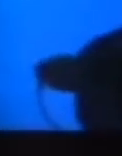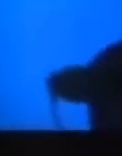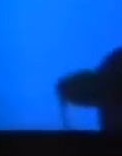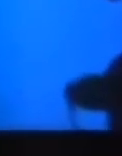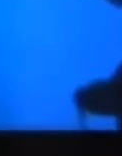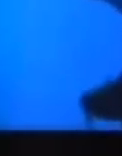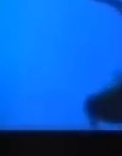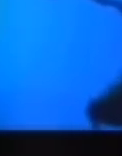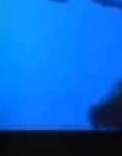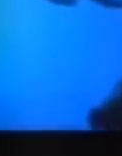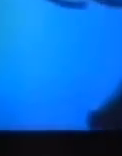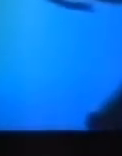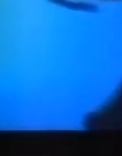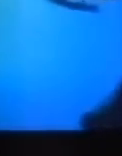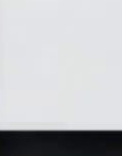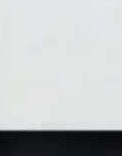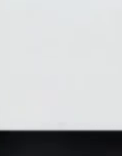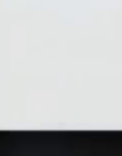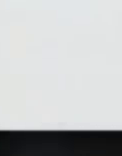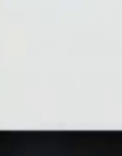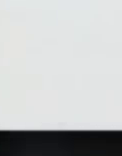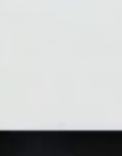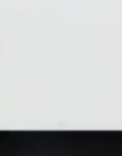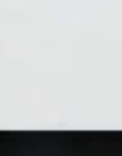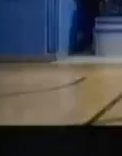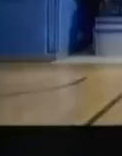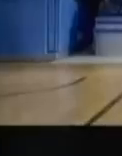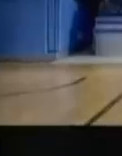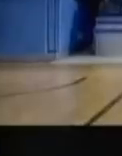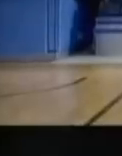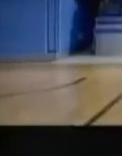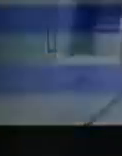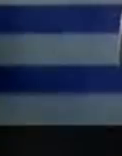It's more fun in the Philippines.